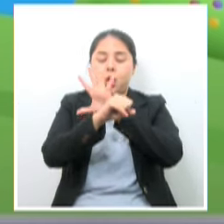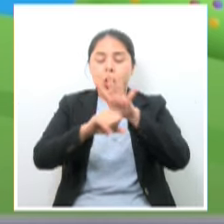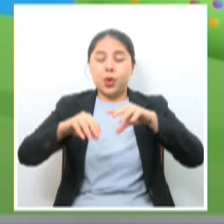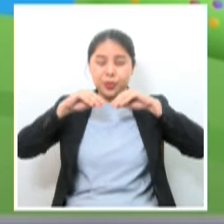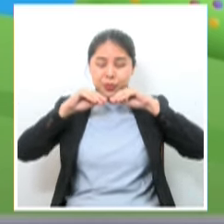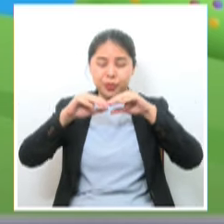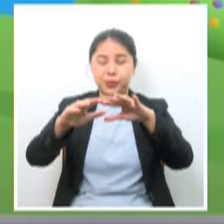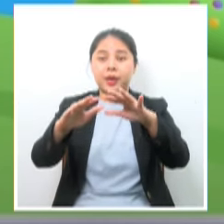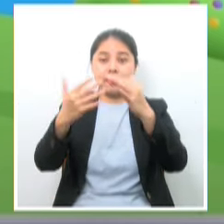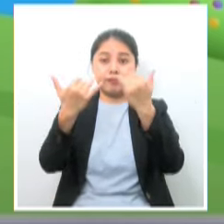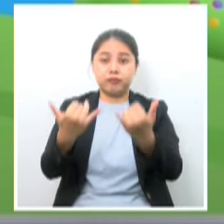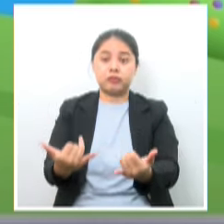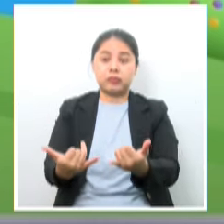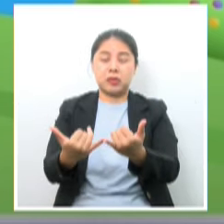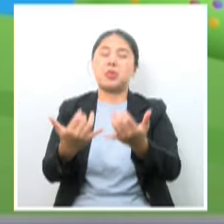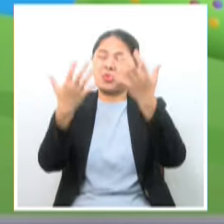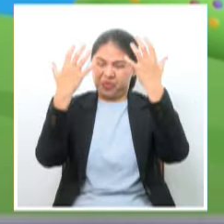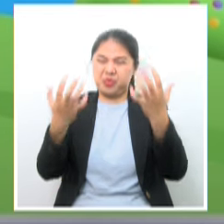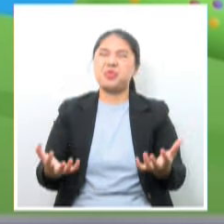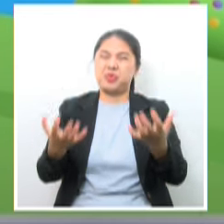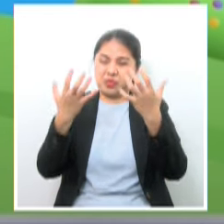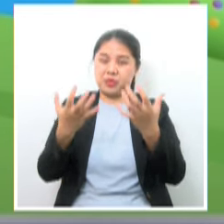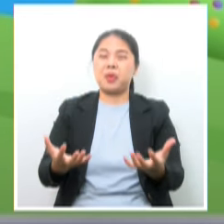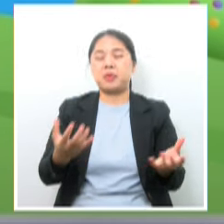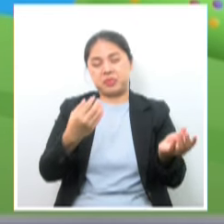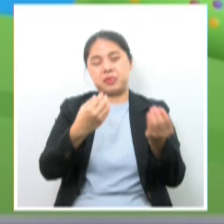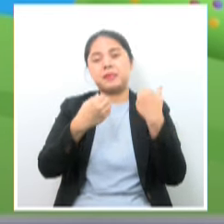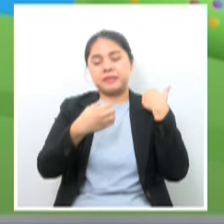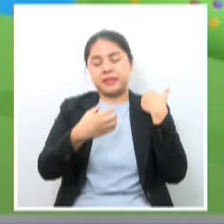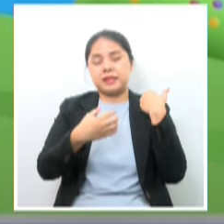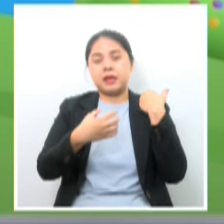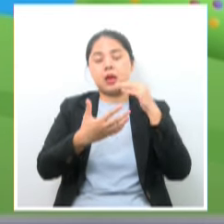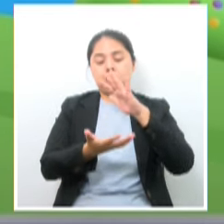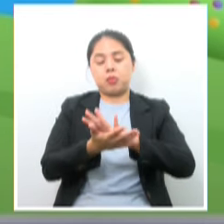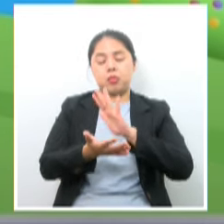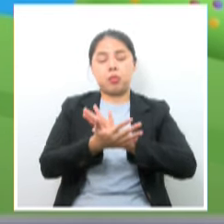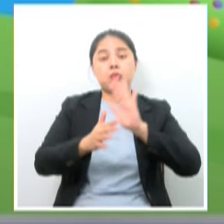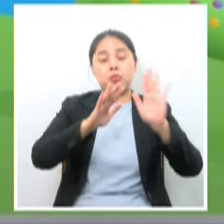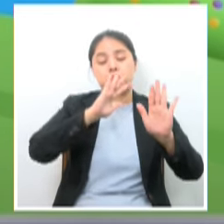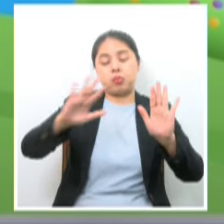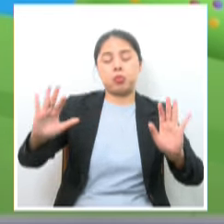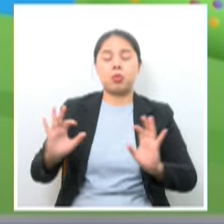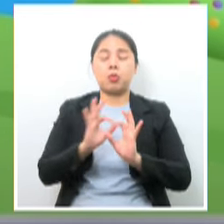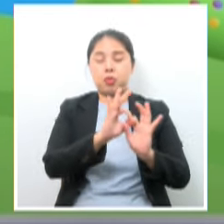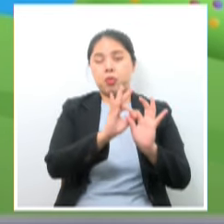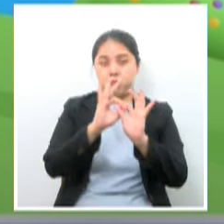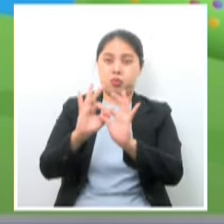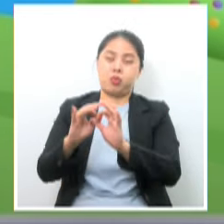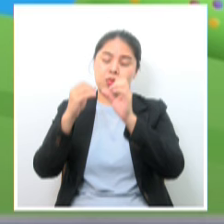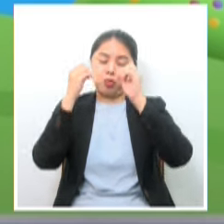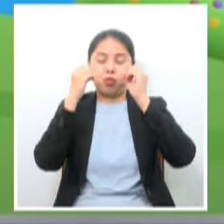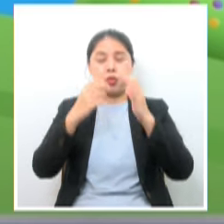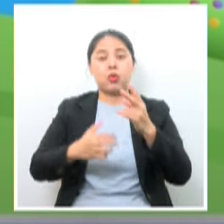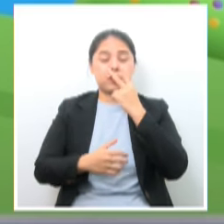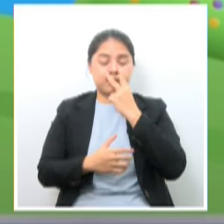ามีแนวโน้มมาจากการระบาดมีความรุนแรงเพิ่มขึ้นก็ฝากความห่วงใยไปยังทุกโรงเรียนนะผู้ในการโรงเรียนผู้การเขตคุณครูช่วย